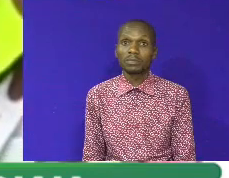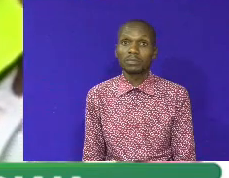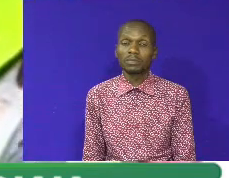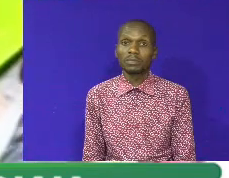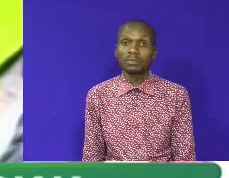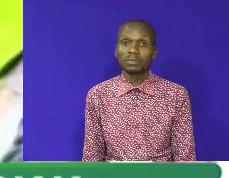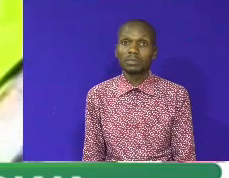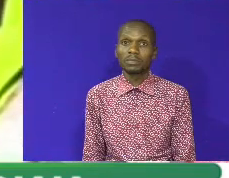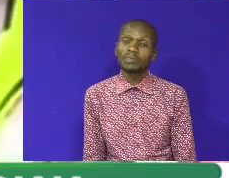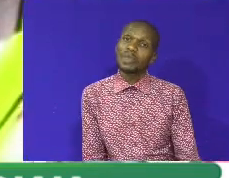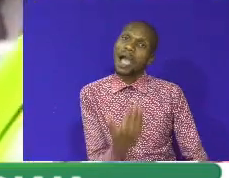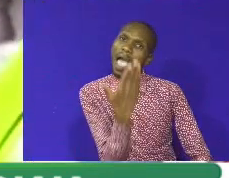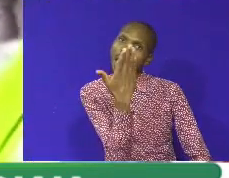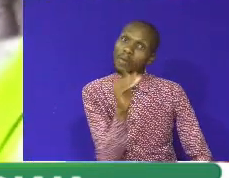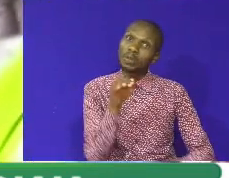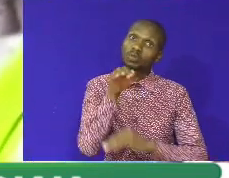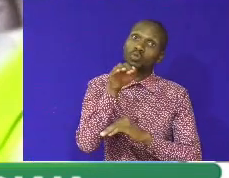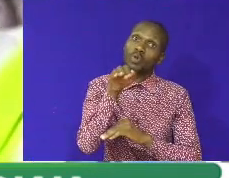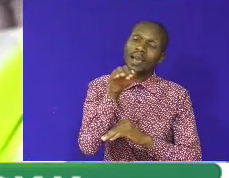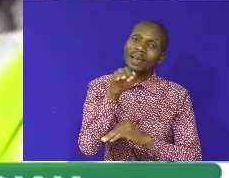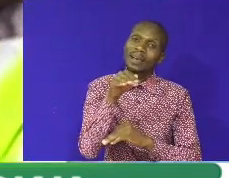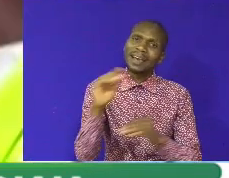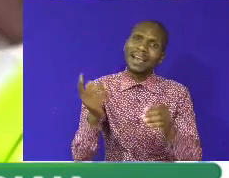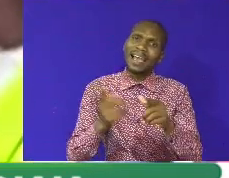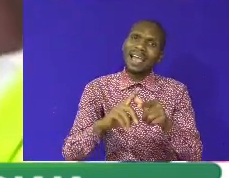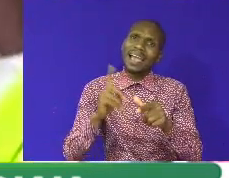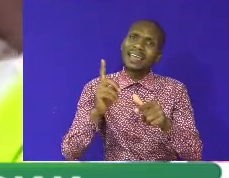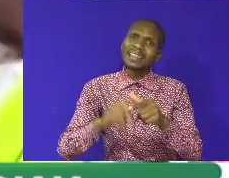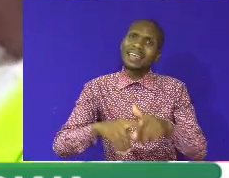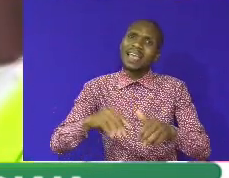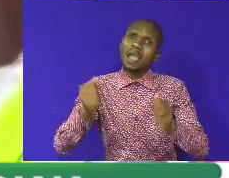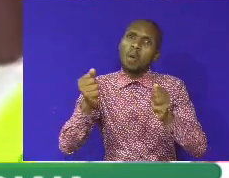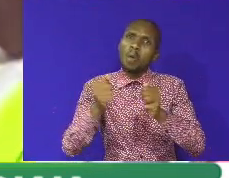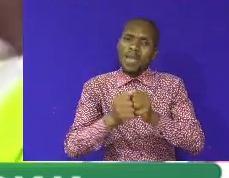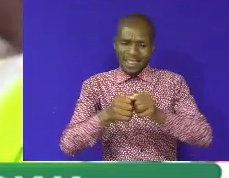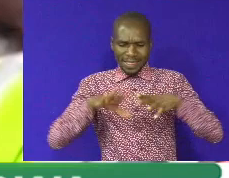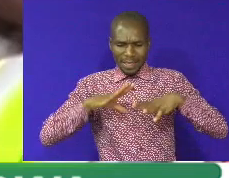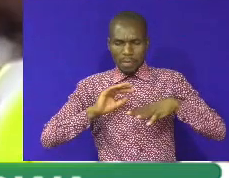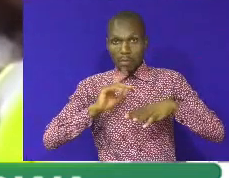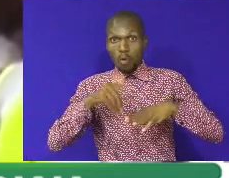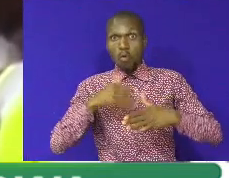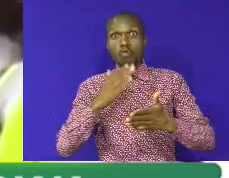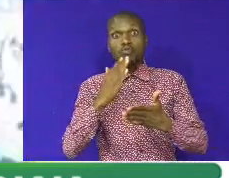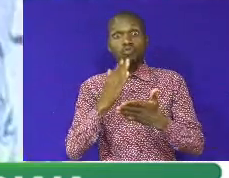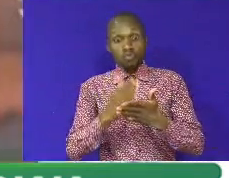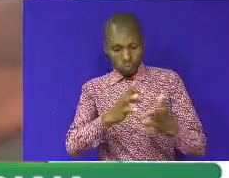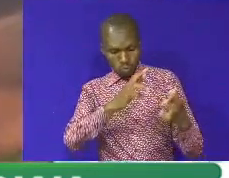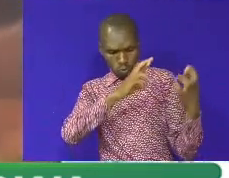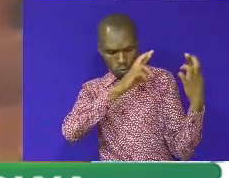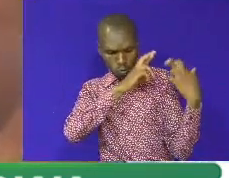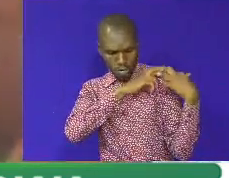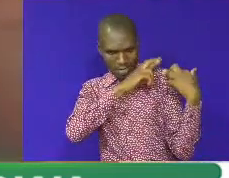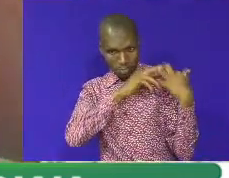I want to ask you, rain on the people who are in charge of that facility.